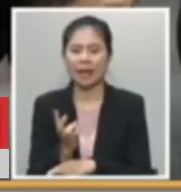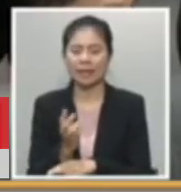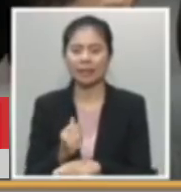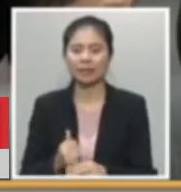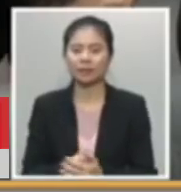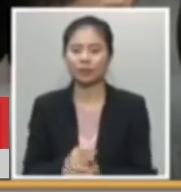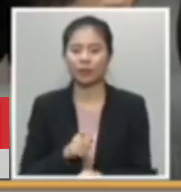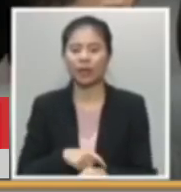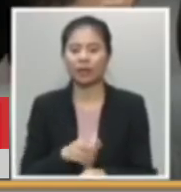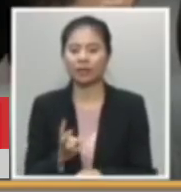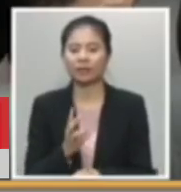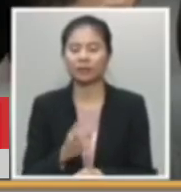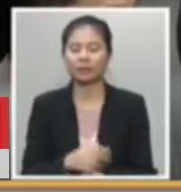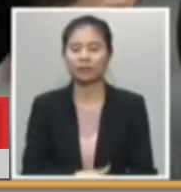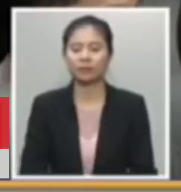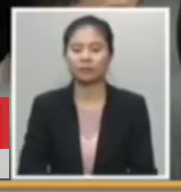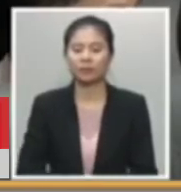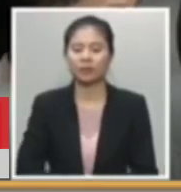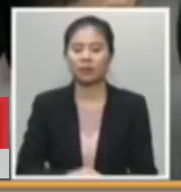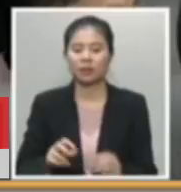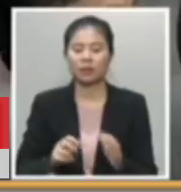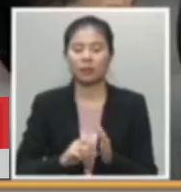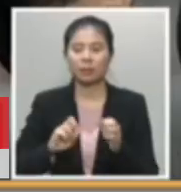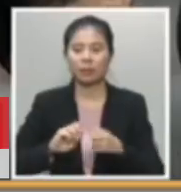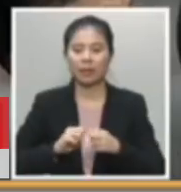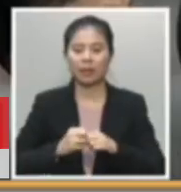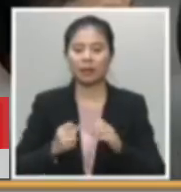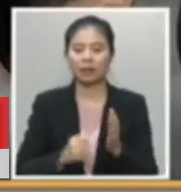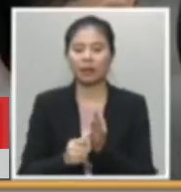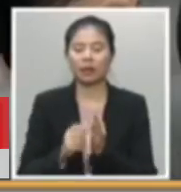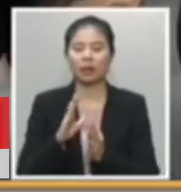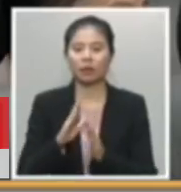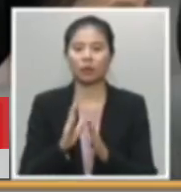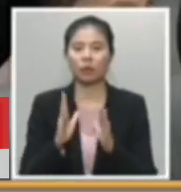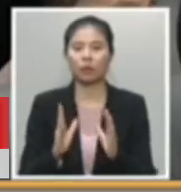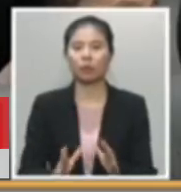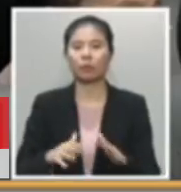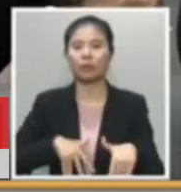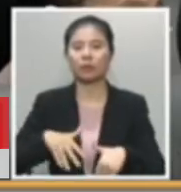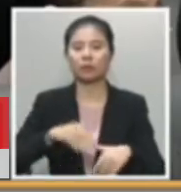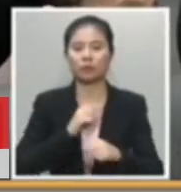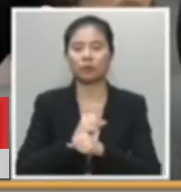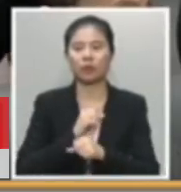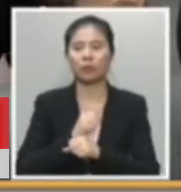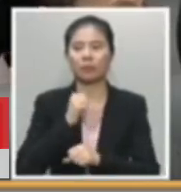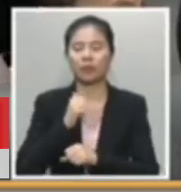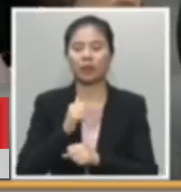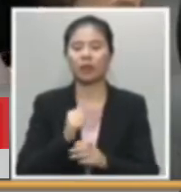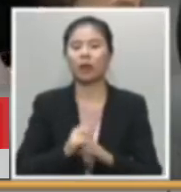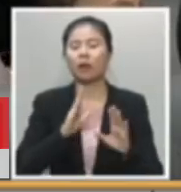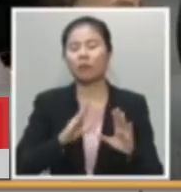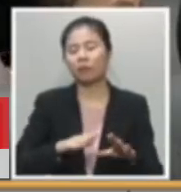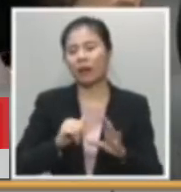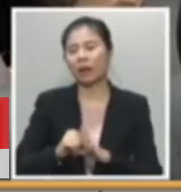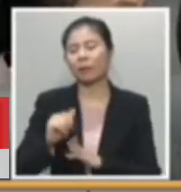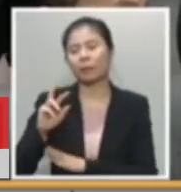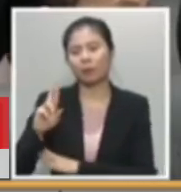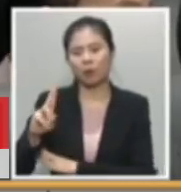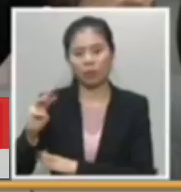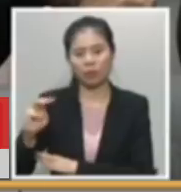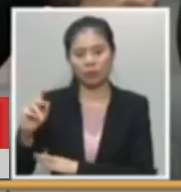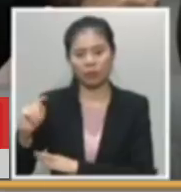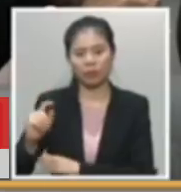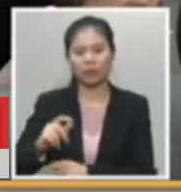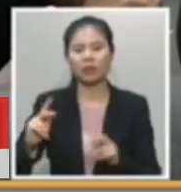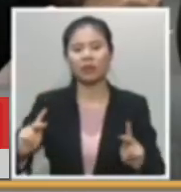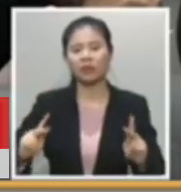นี้ท่านสามารถแก้ปัญหาให้กับพี่น้องประชาชนได้กับเรียนท่านประธานผ่านไปยังท่านรัฐมนตรีว่าการ